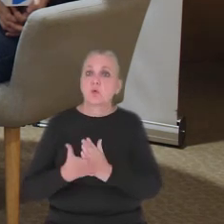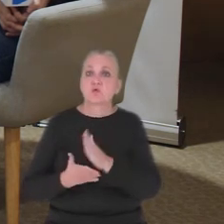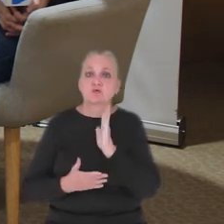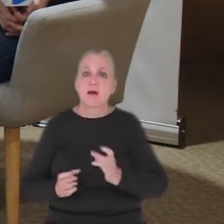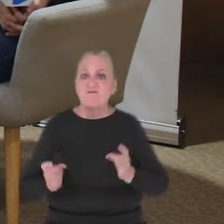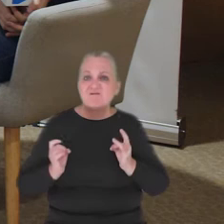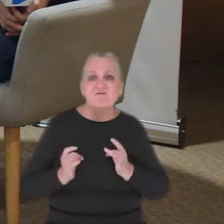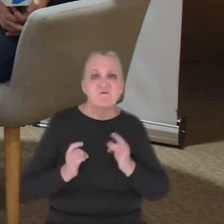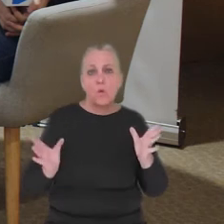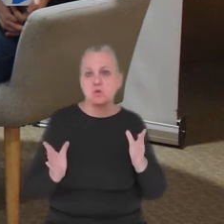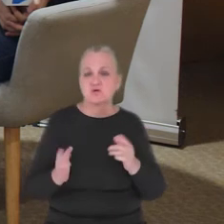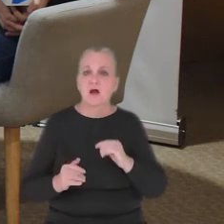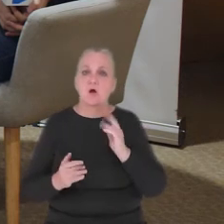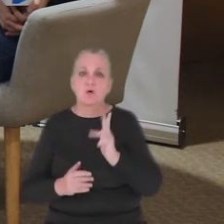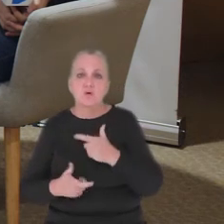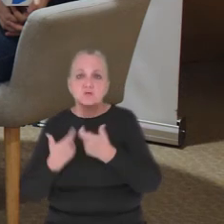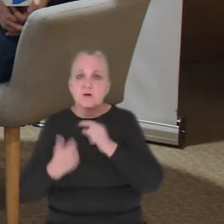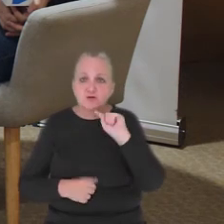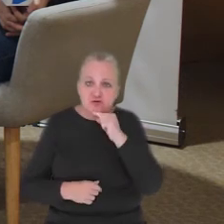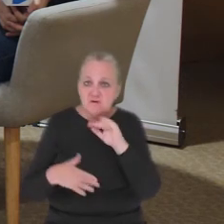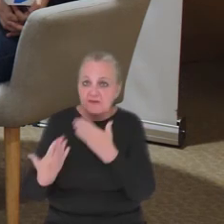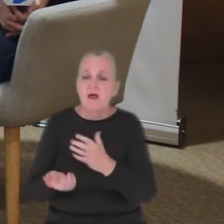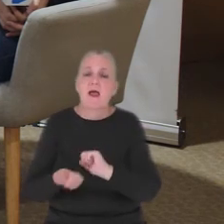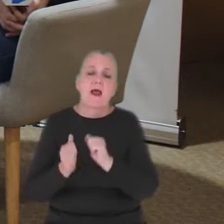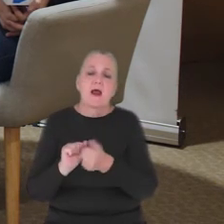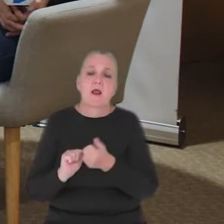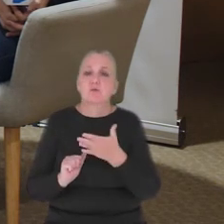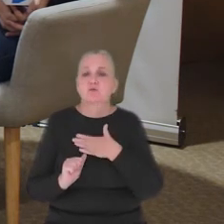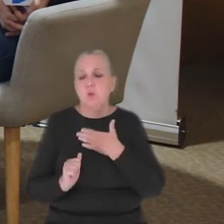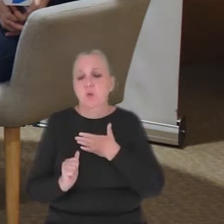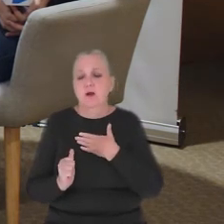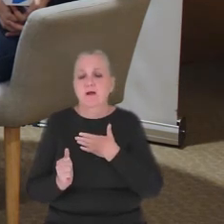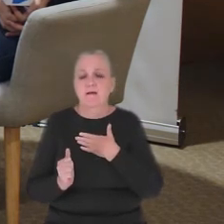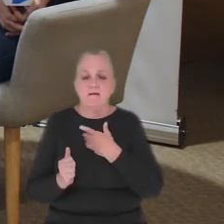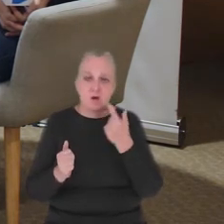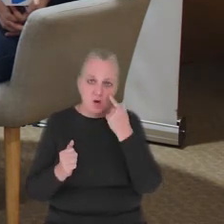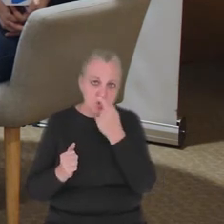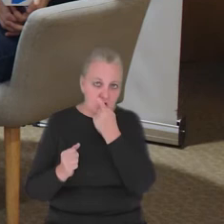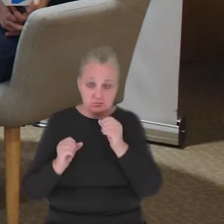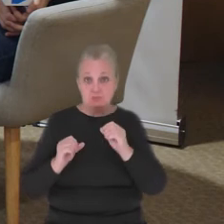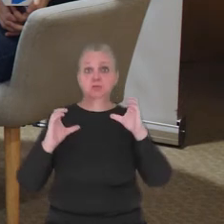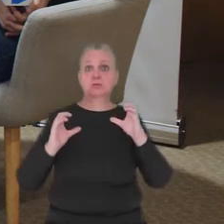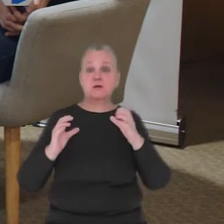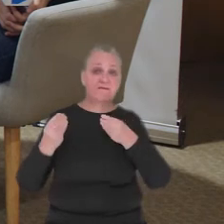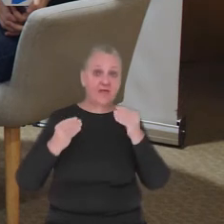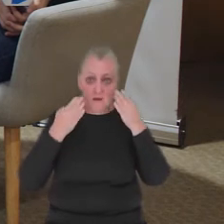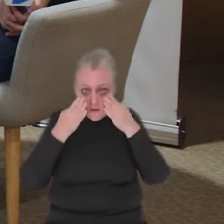ktoś go skrzywdzi, albo dozna, albo nie, otworzą mu się oczy, albo jakieś